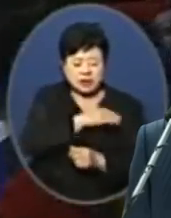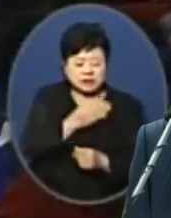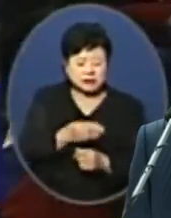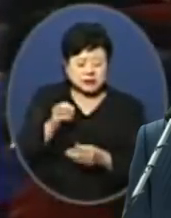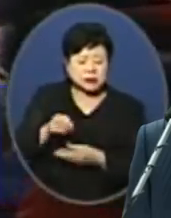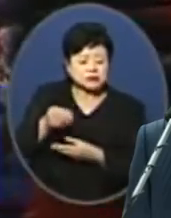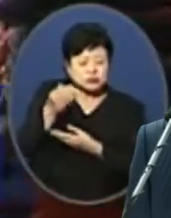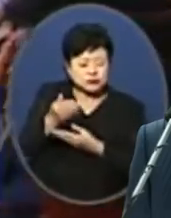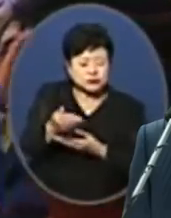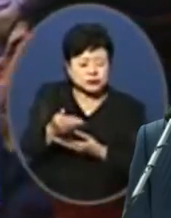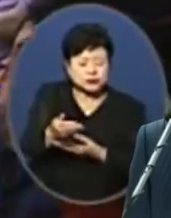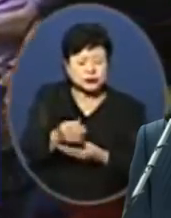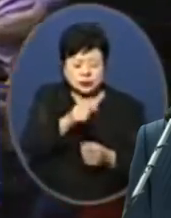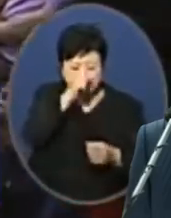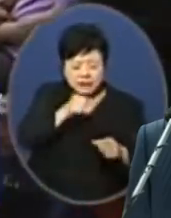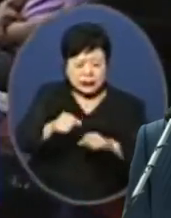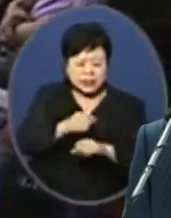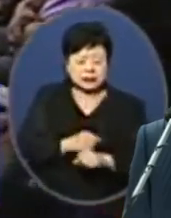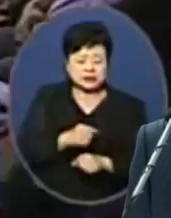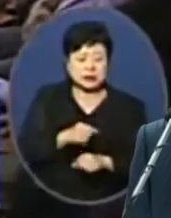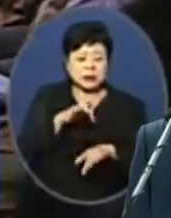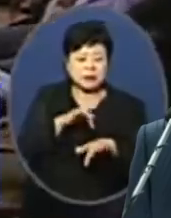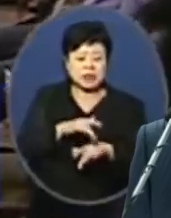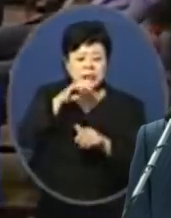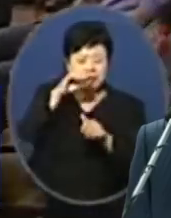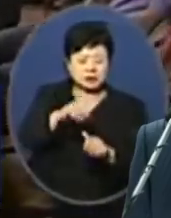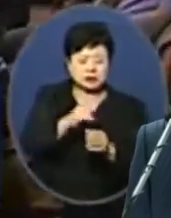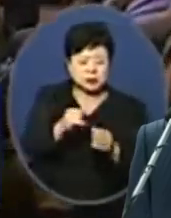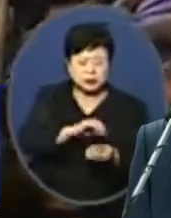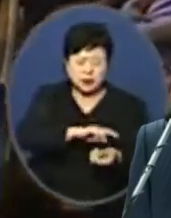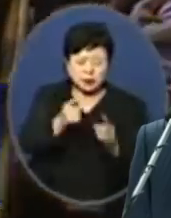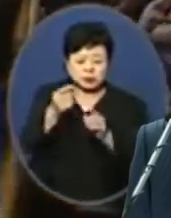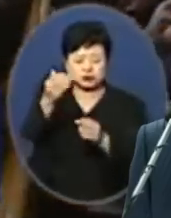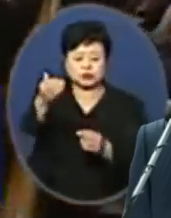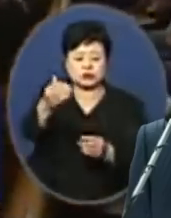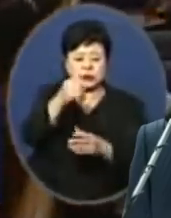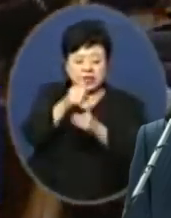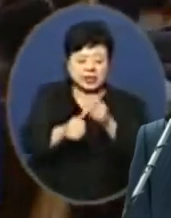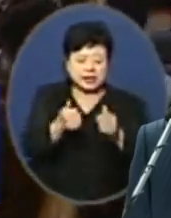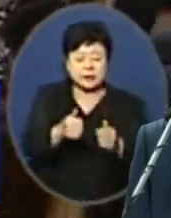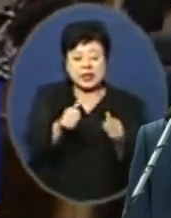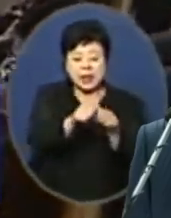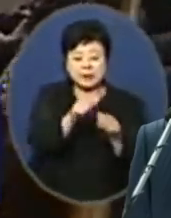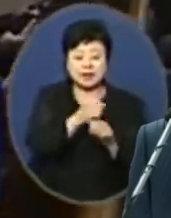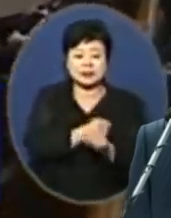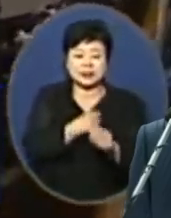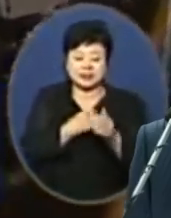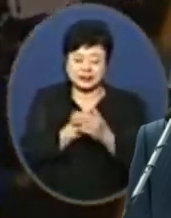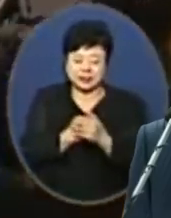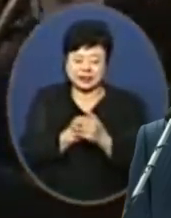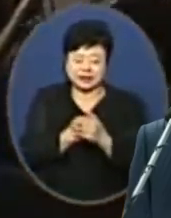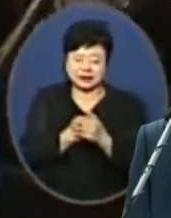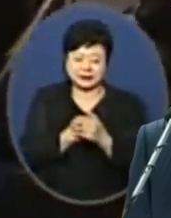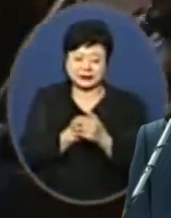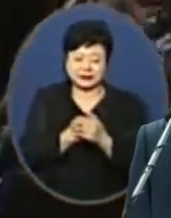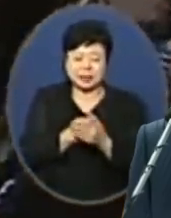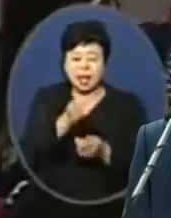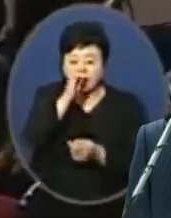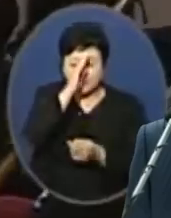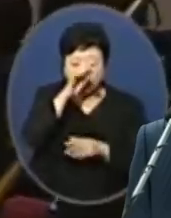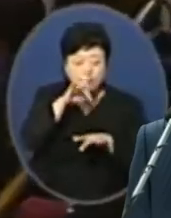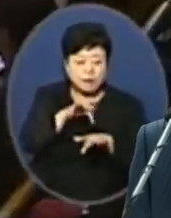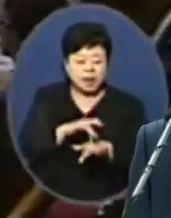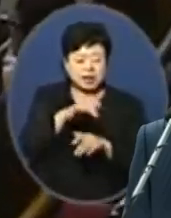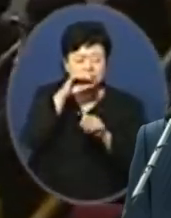두루 다니시며 선한 일을 행하시고 마귀에게 눌린 모든 사람을 고치셨으니 이는 하나님이 함께 하십니다. 병은